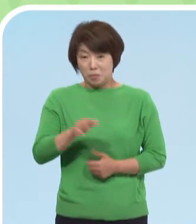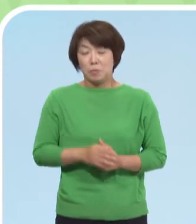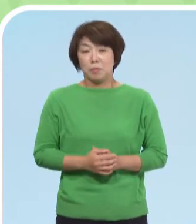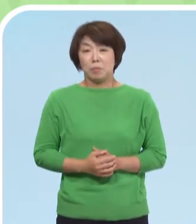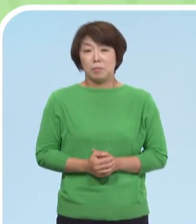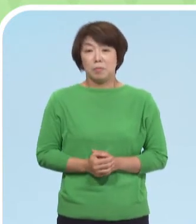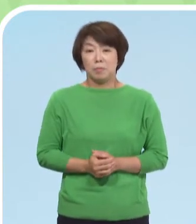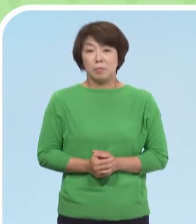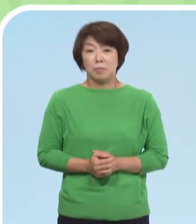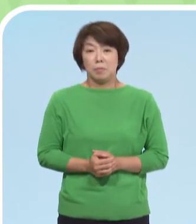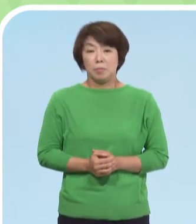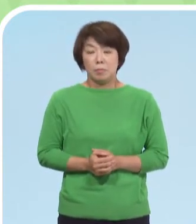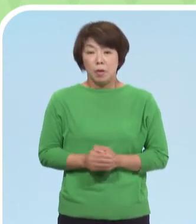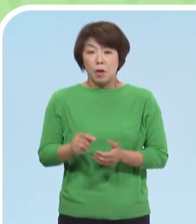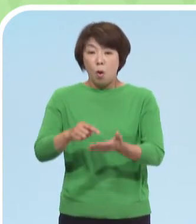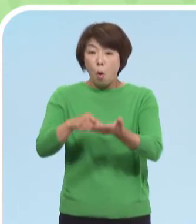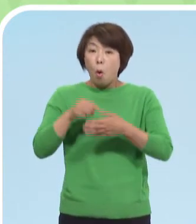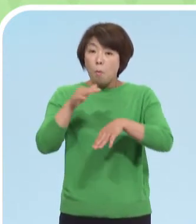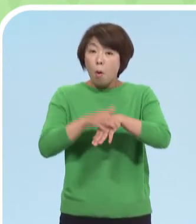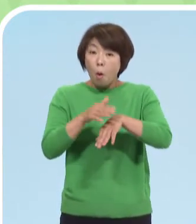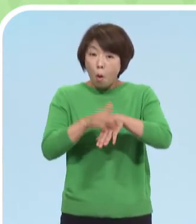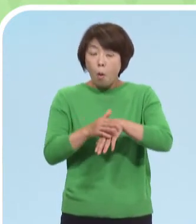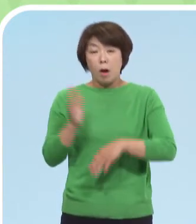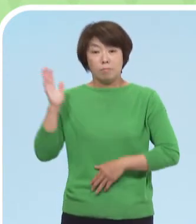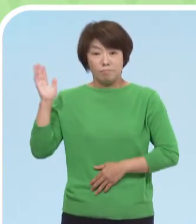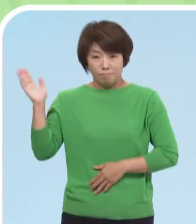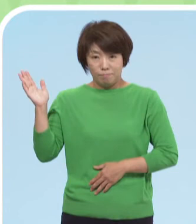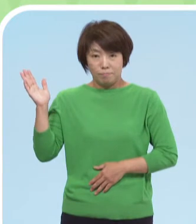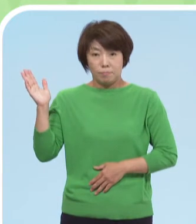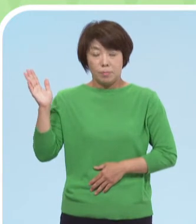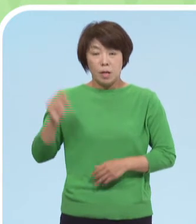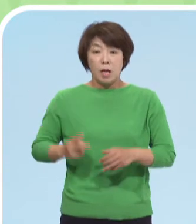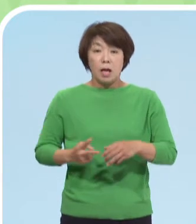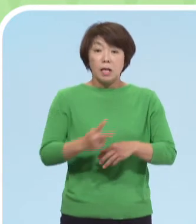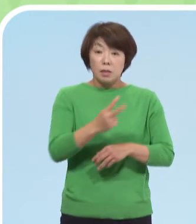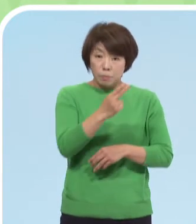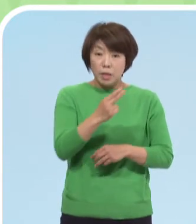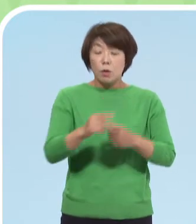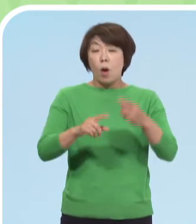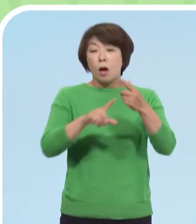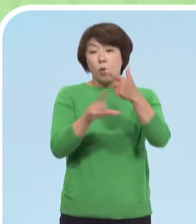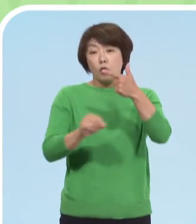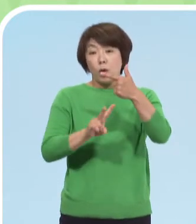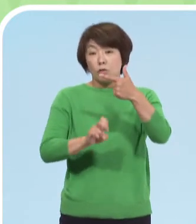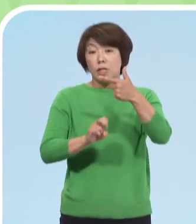ています。ご応募はご覧の方法で、締め切りは6